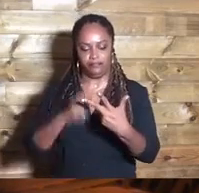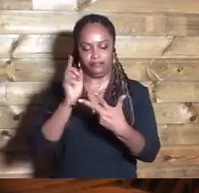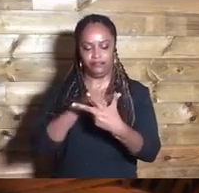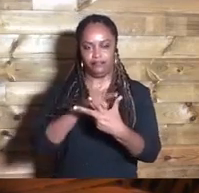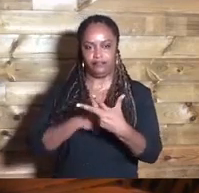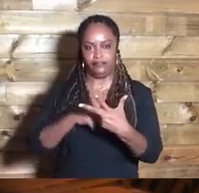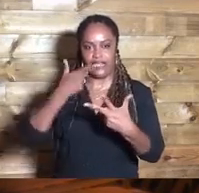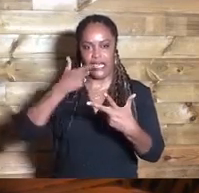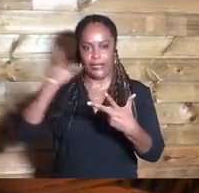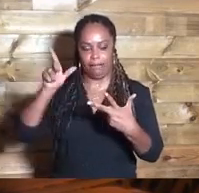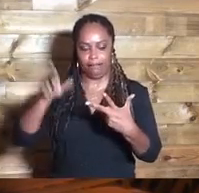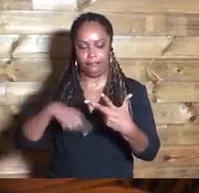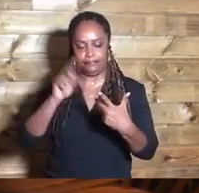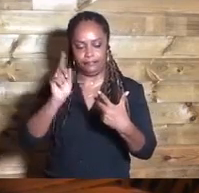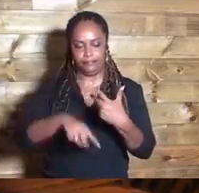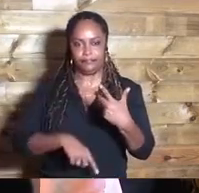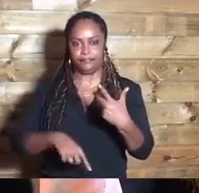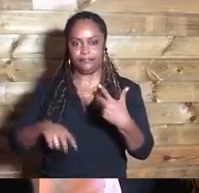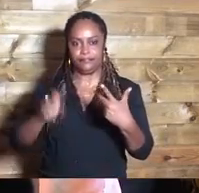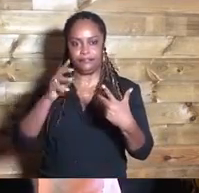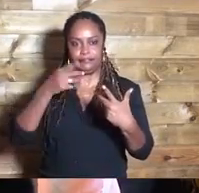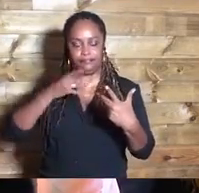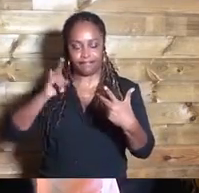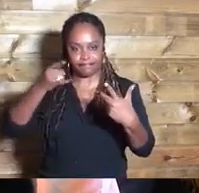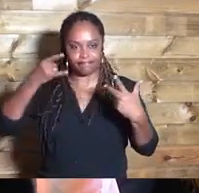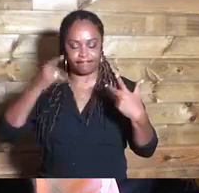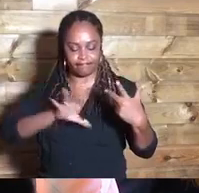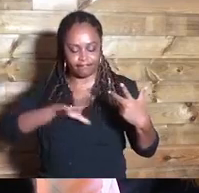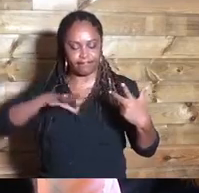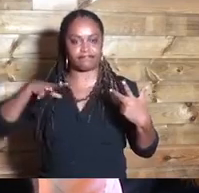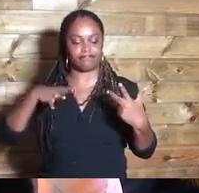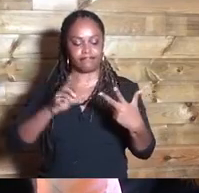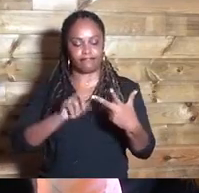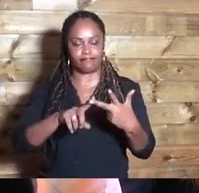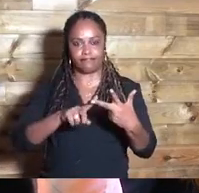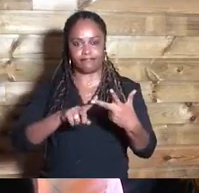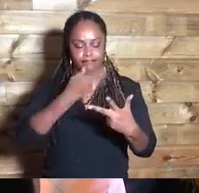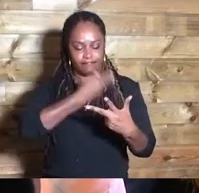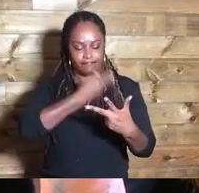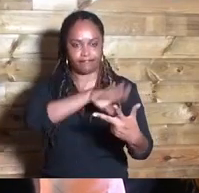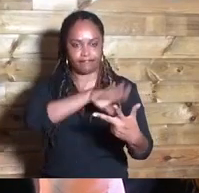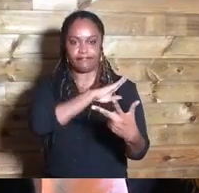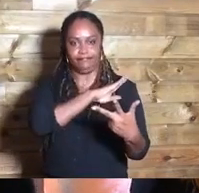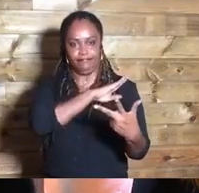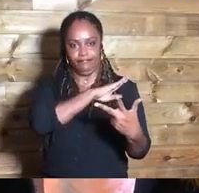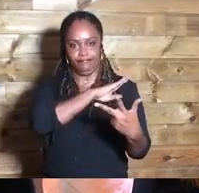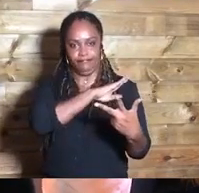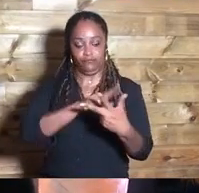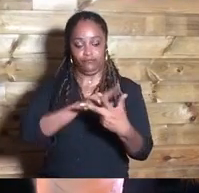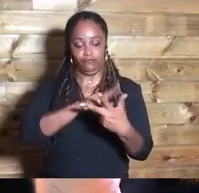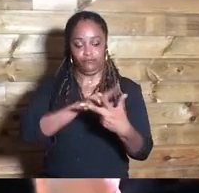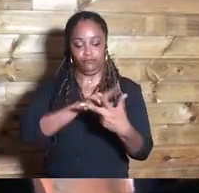Trois principes. Liberté, dignité et responsabilité. Eh